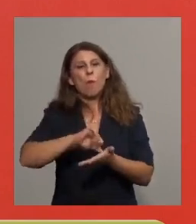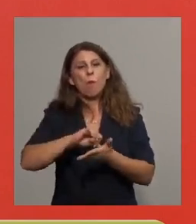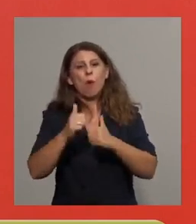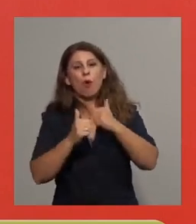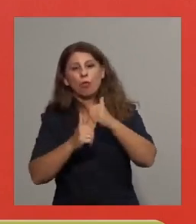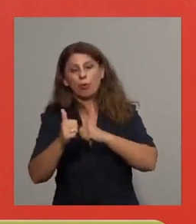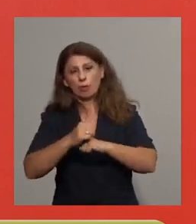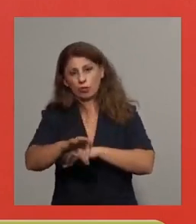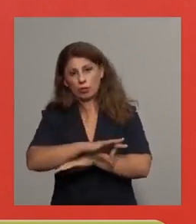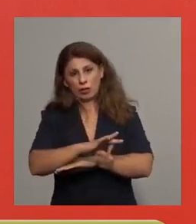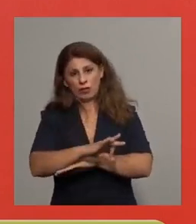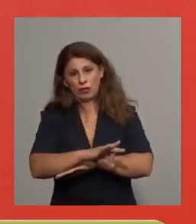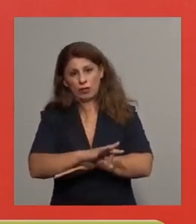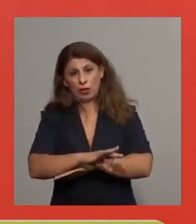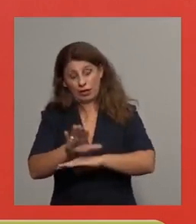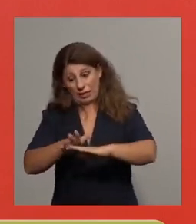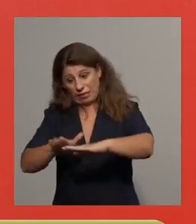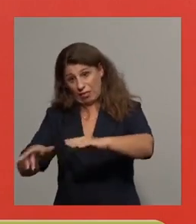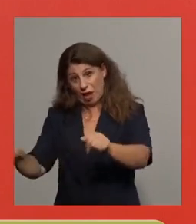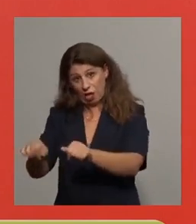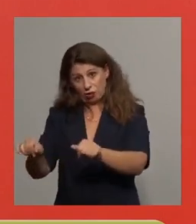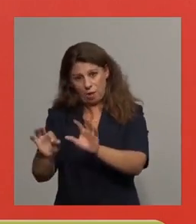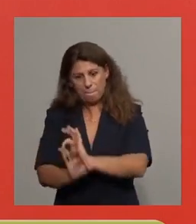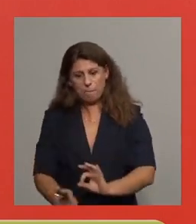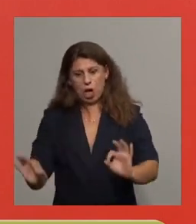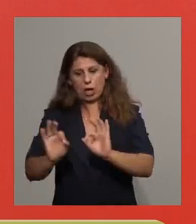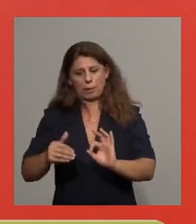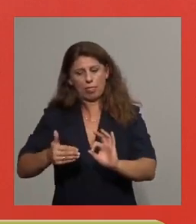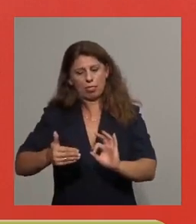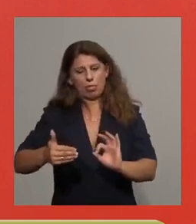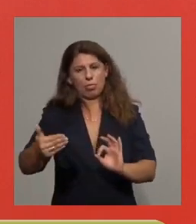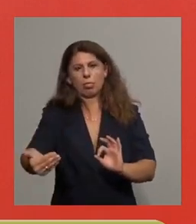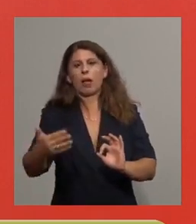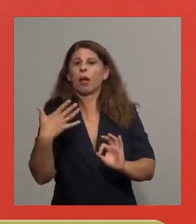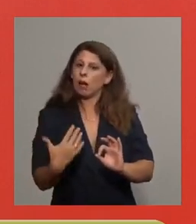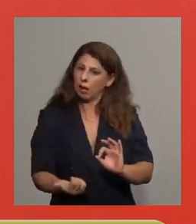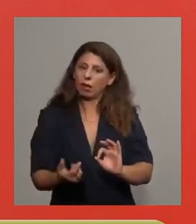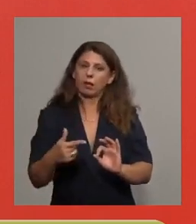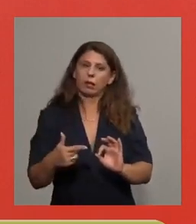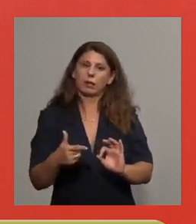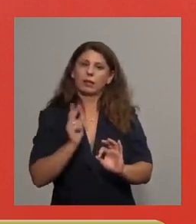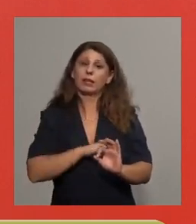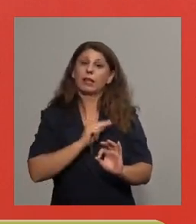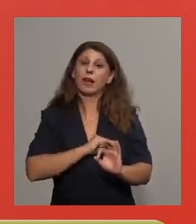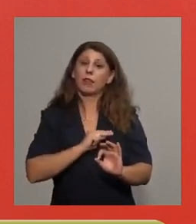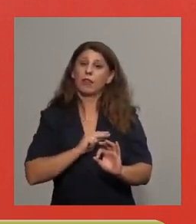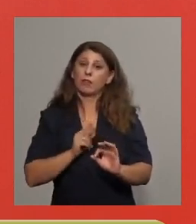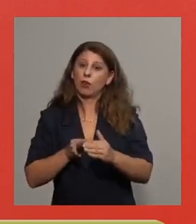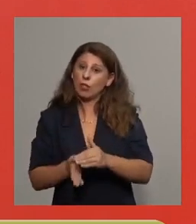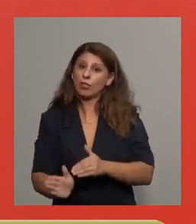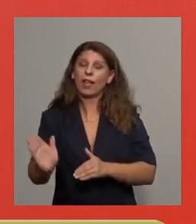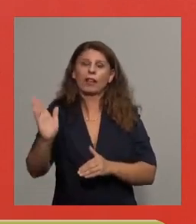σχεδίου για το παραλιακό μέτωπο που προετοιμάζει το έδαφος για να βρουν εκεί κερδοφόρα